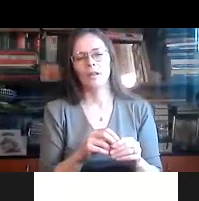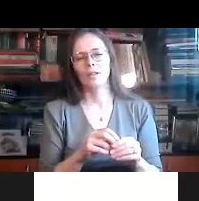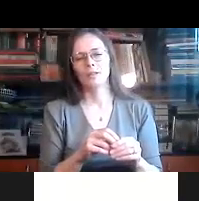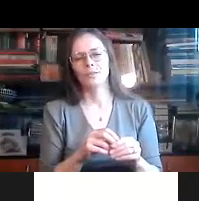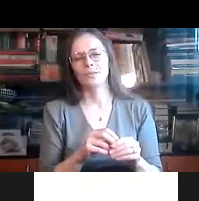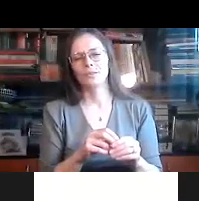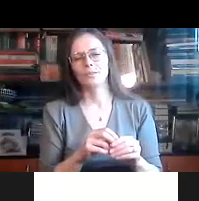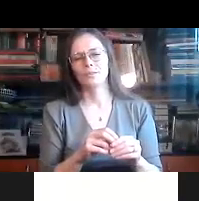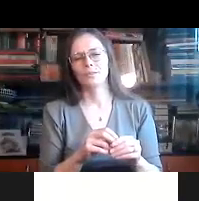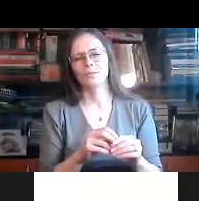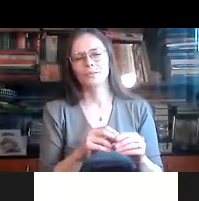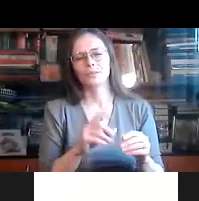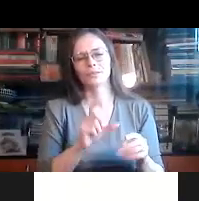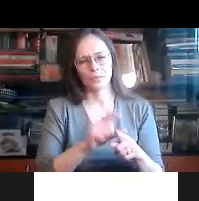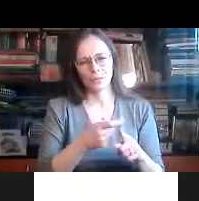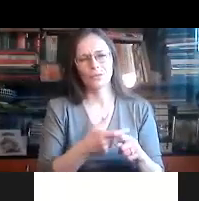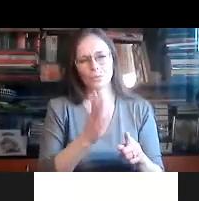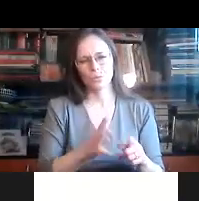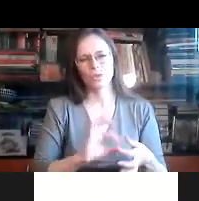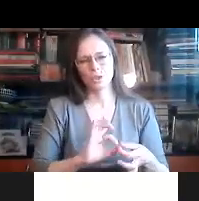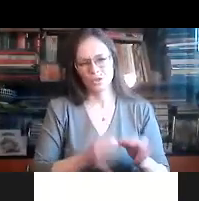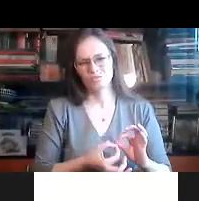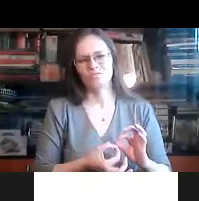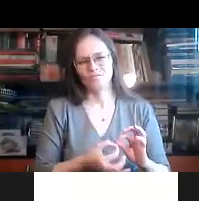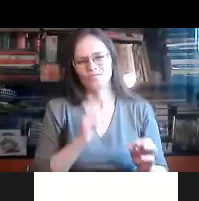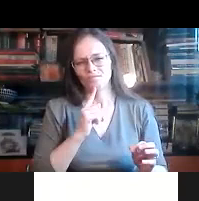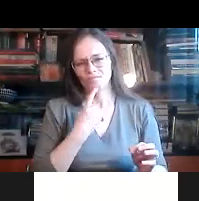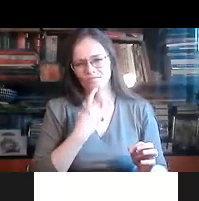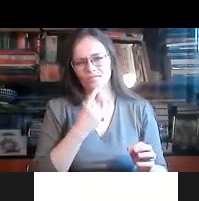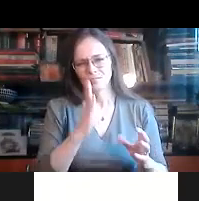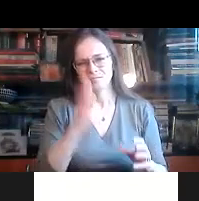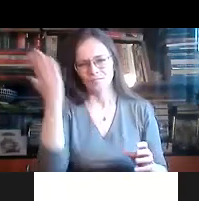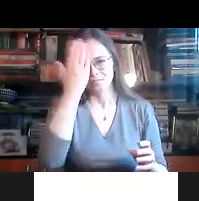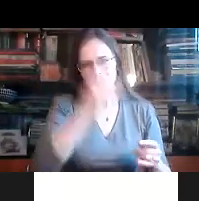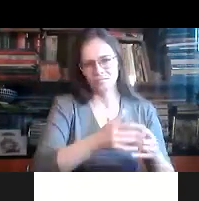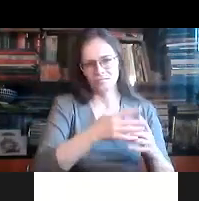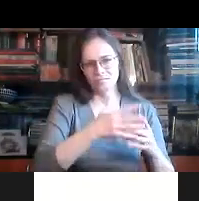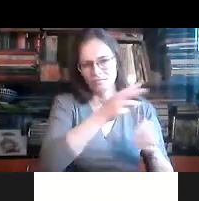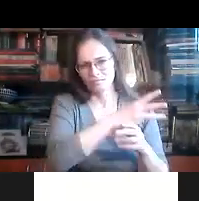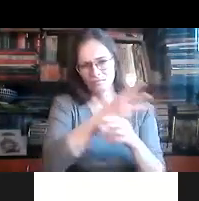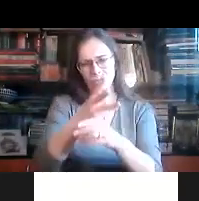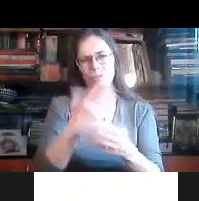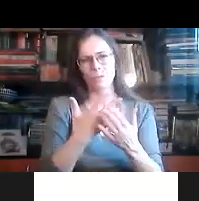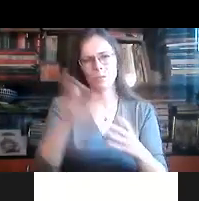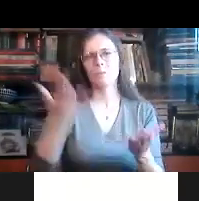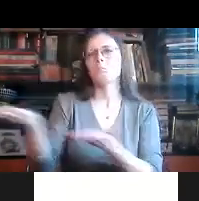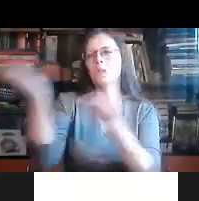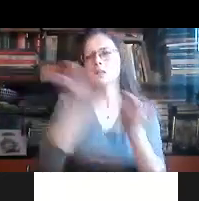Как бы очень тяжело будет с кино с большим количеством статистов и